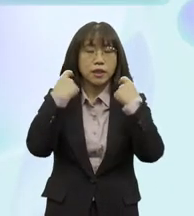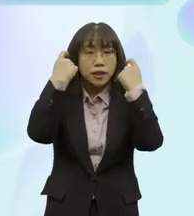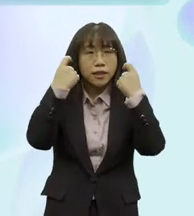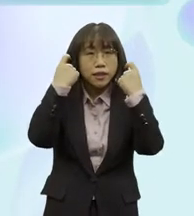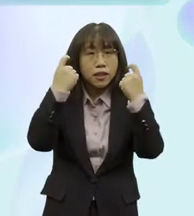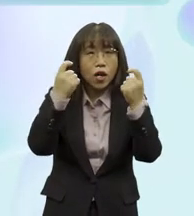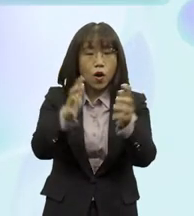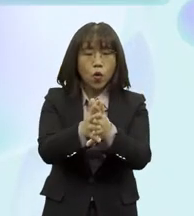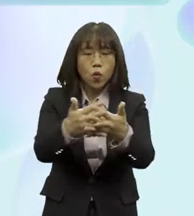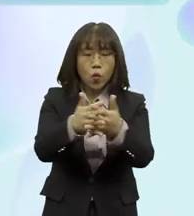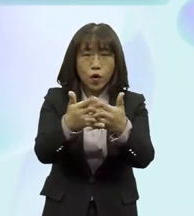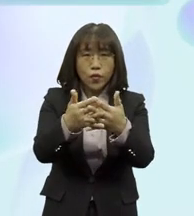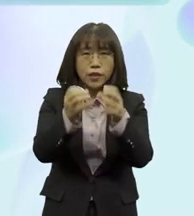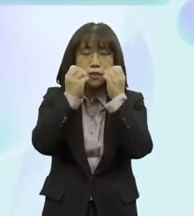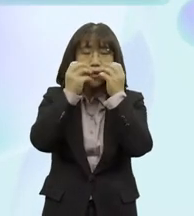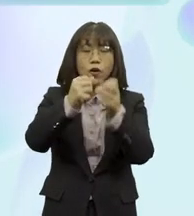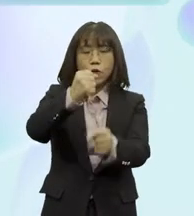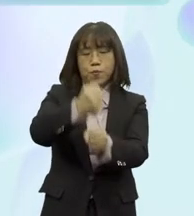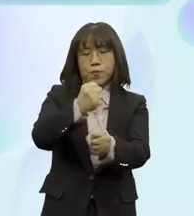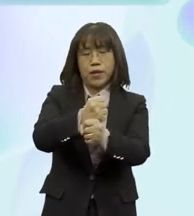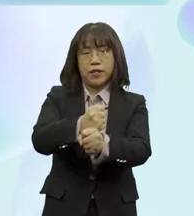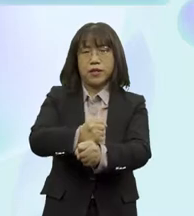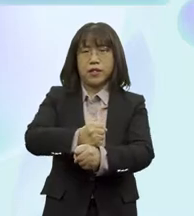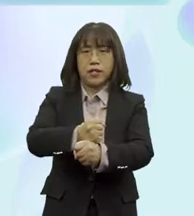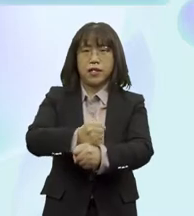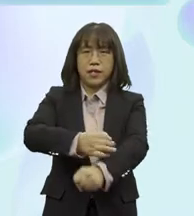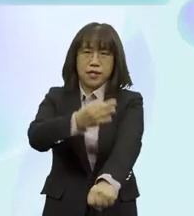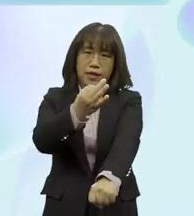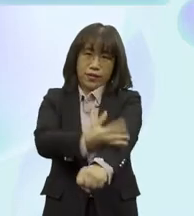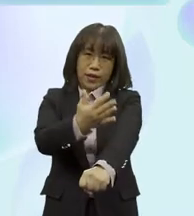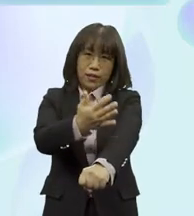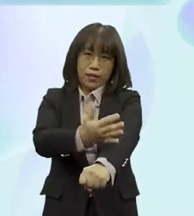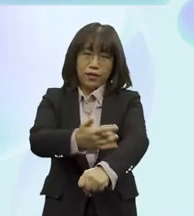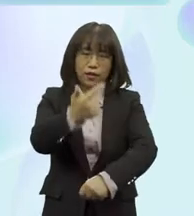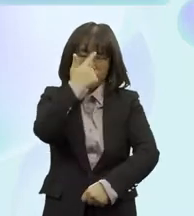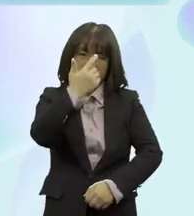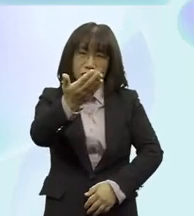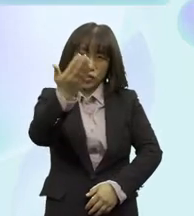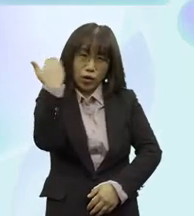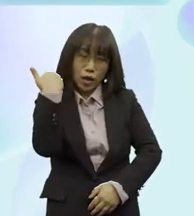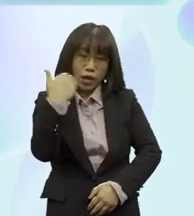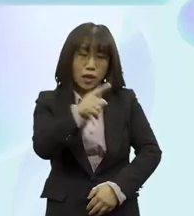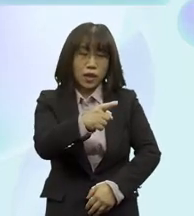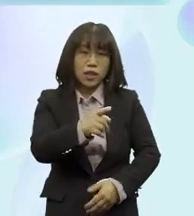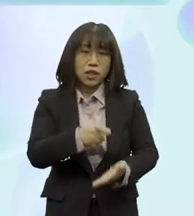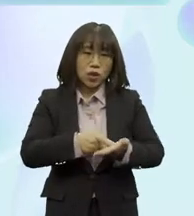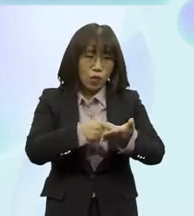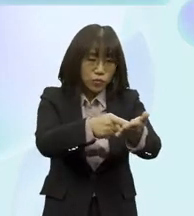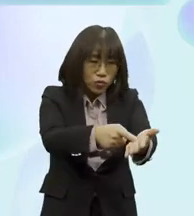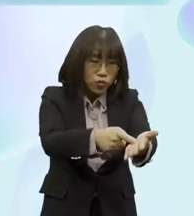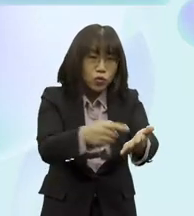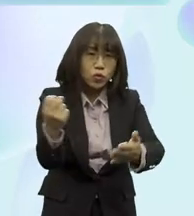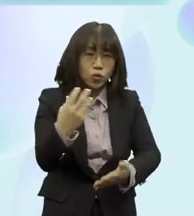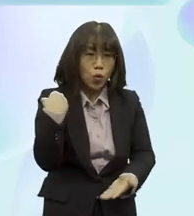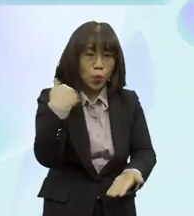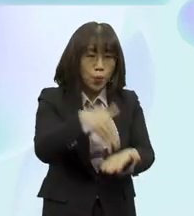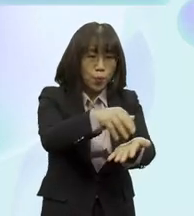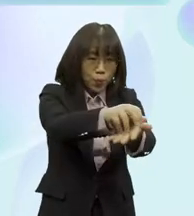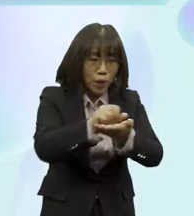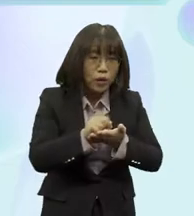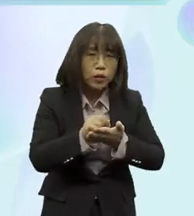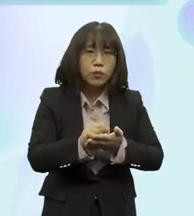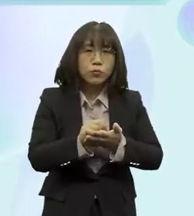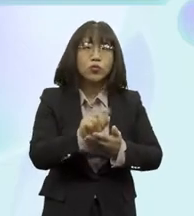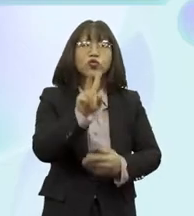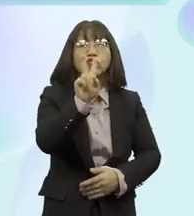앞으로 여권 재발급이 간편해집니다. 그동안 여권 재발급을 하려면 접수와 수령을 위해서 민원 창구를